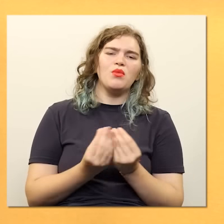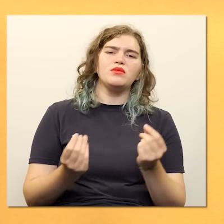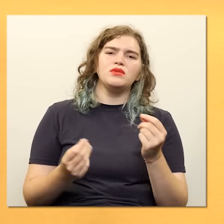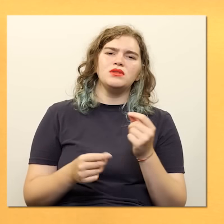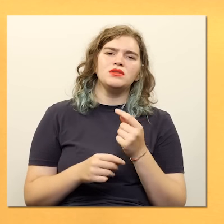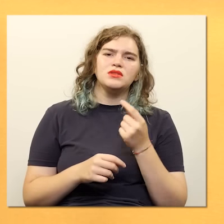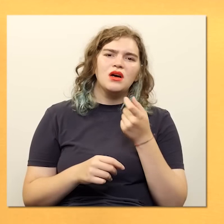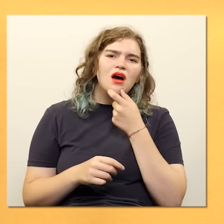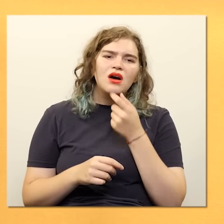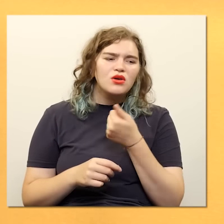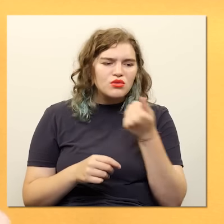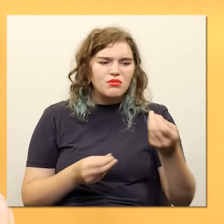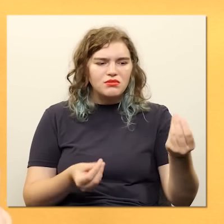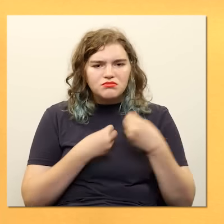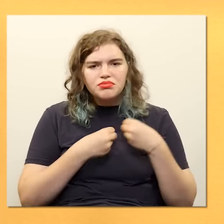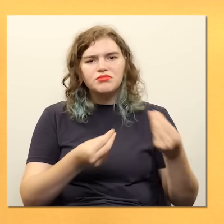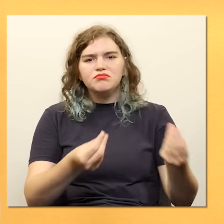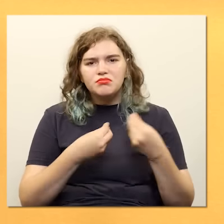ani.